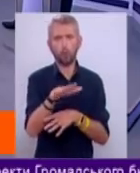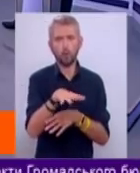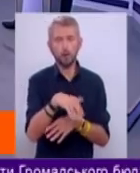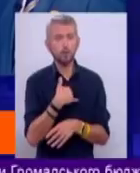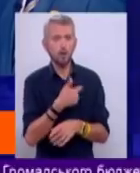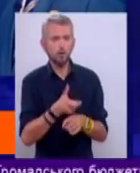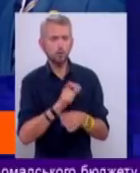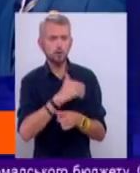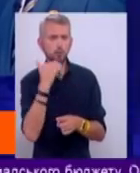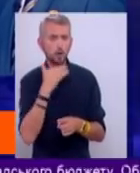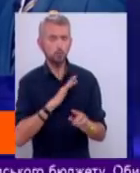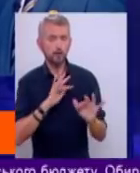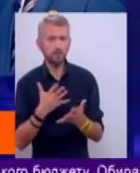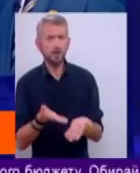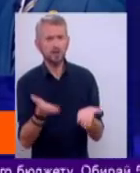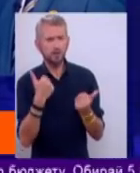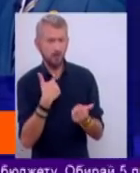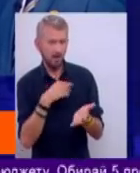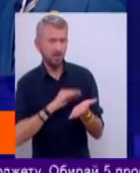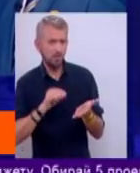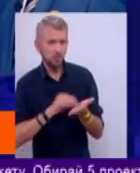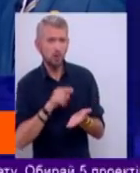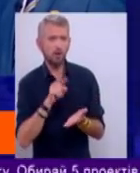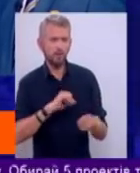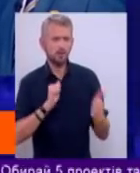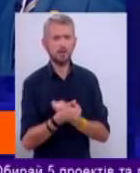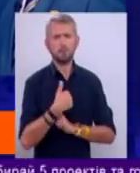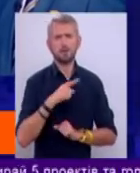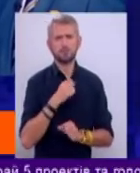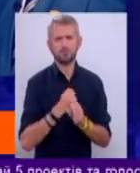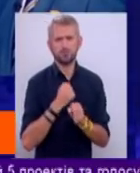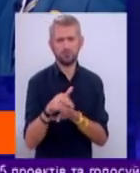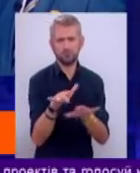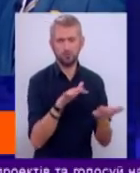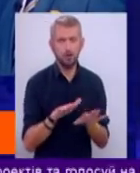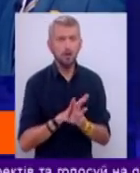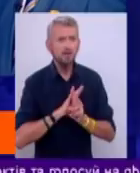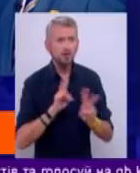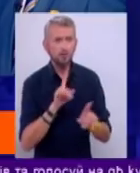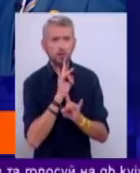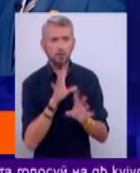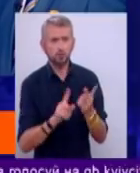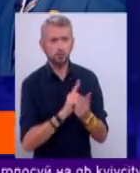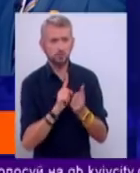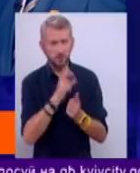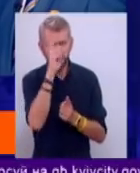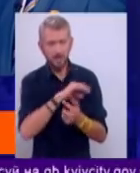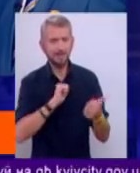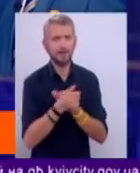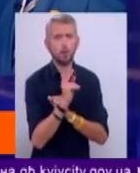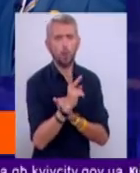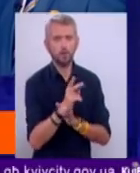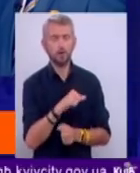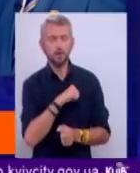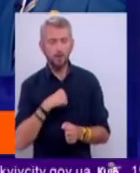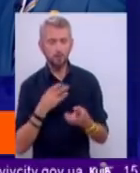дуже багато бувають випадків, що давайте я вам напишу, а ви за мене щось зробите. Та ніхто не зробить зміни в країні за когось.